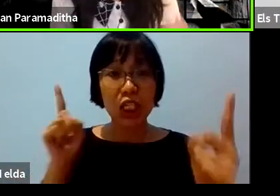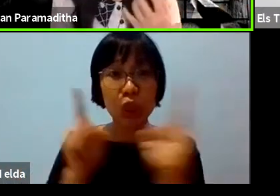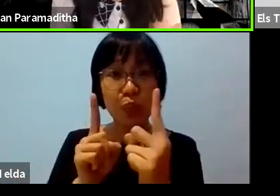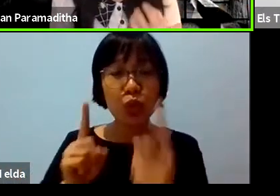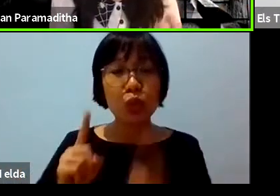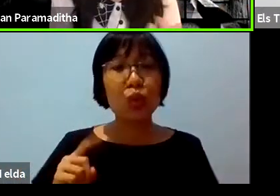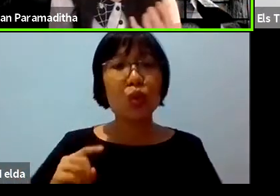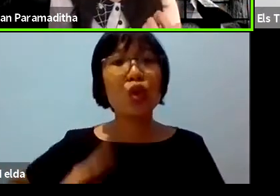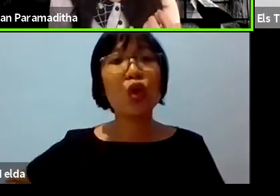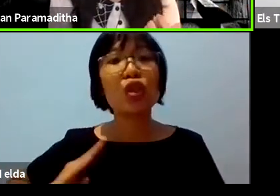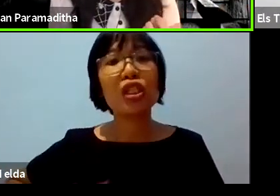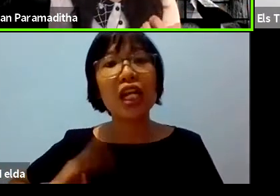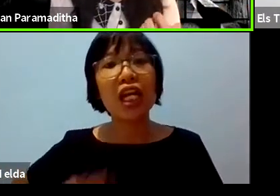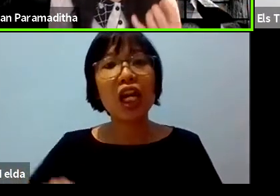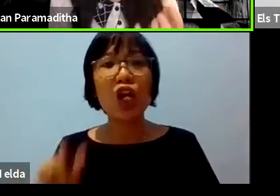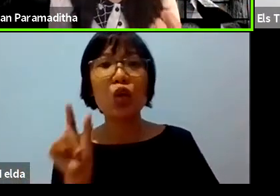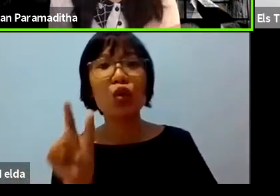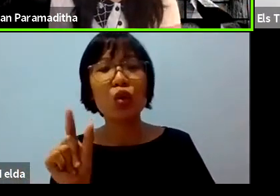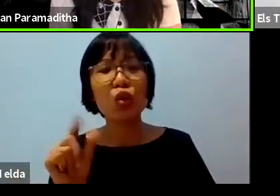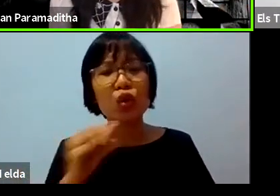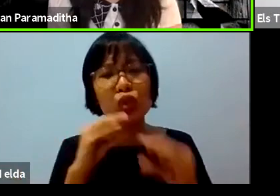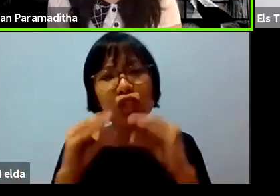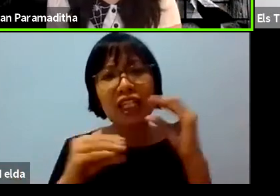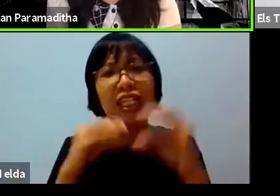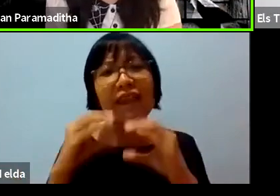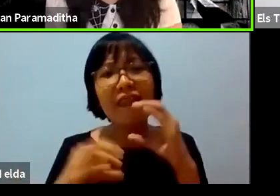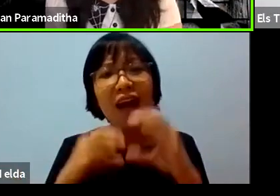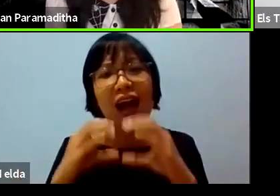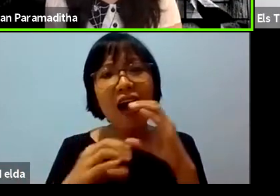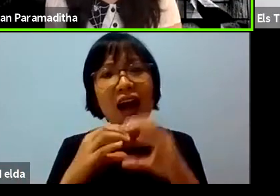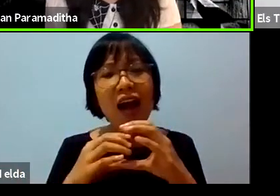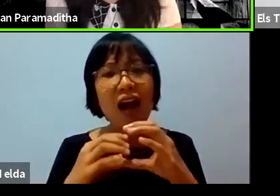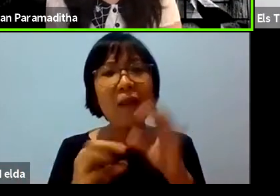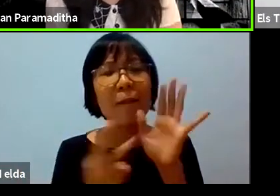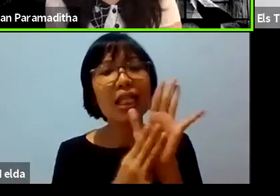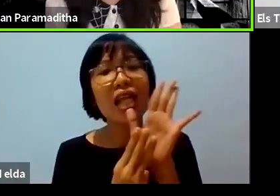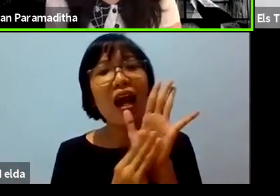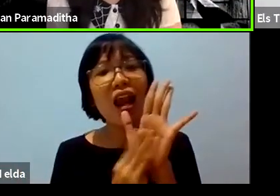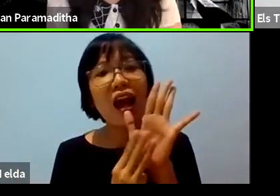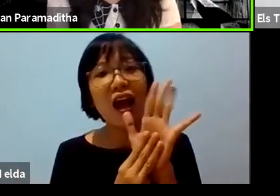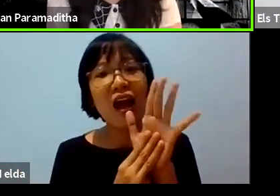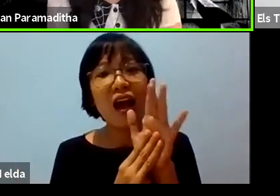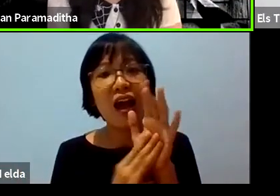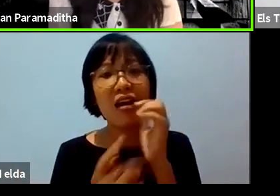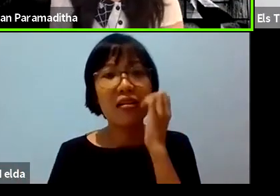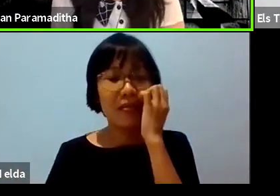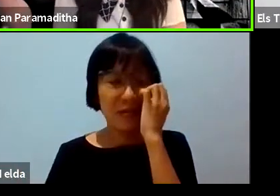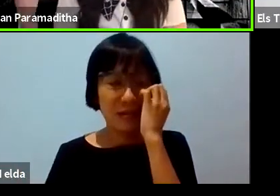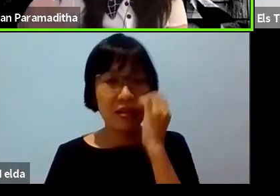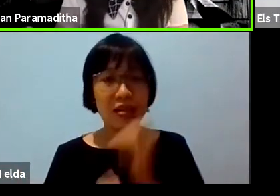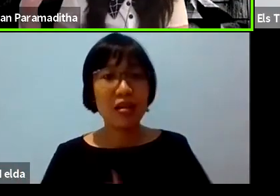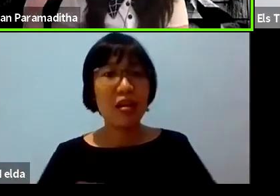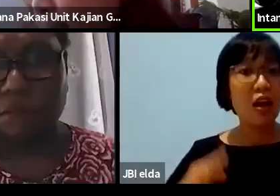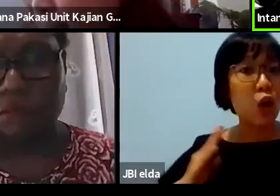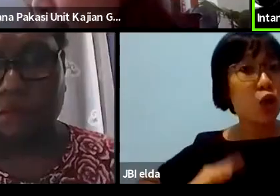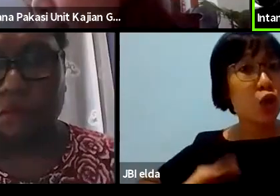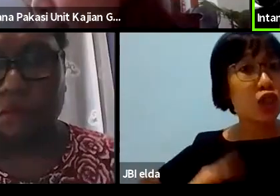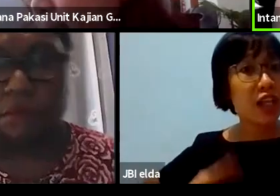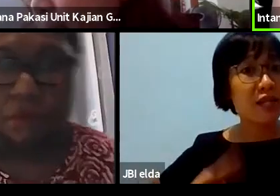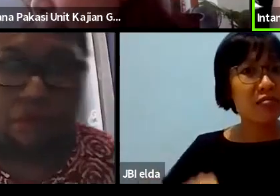ternyata tuh jadi kayak gunung es gitu. Jadi dan kita mesti mendengarkan itu. Jadi ada